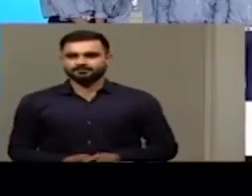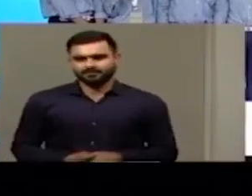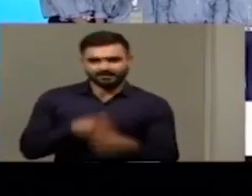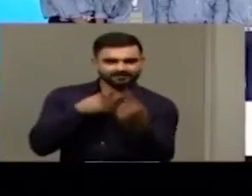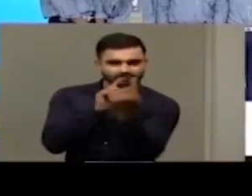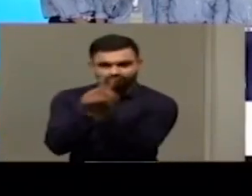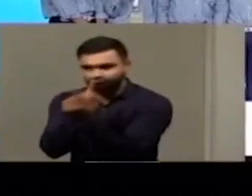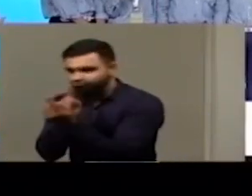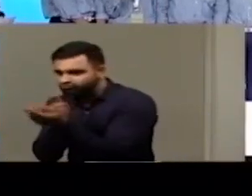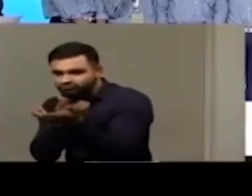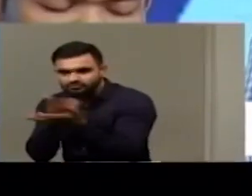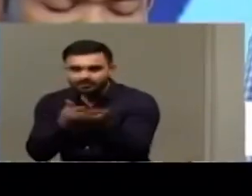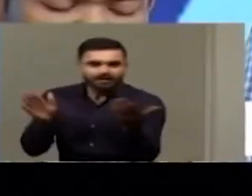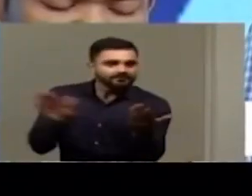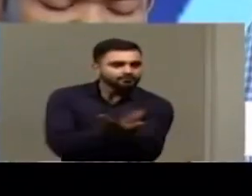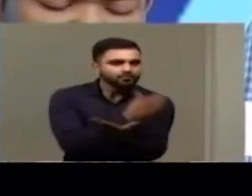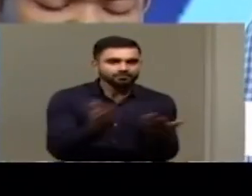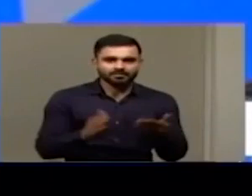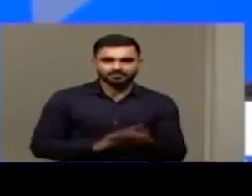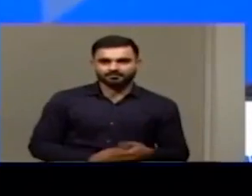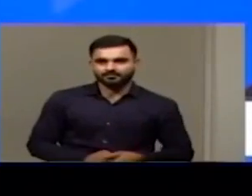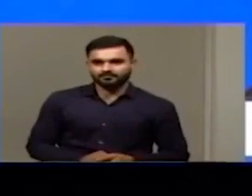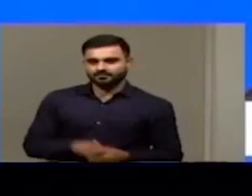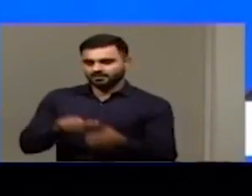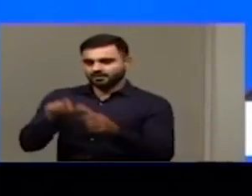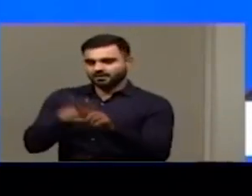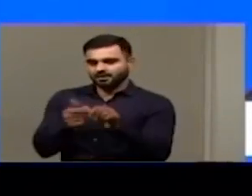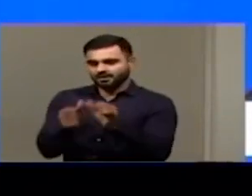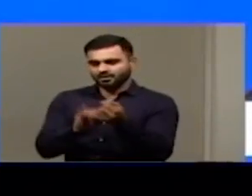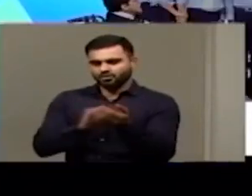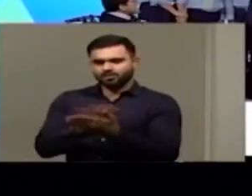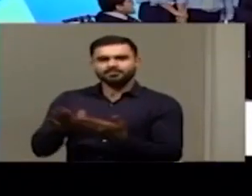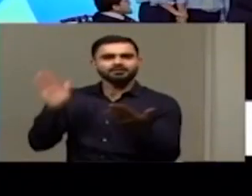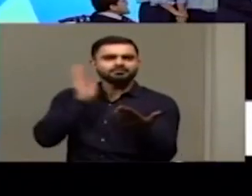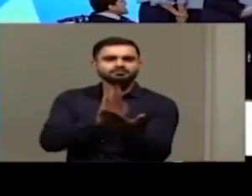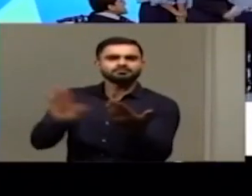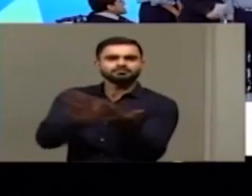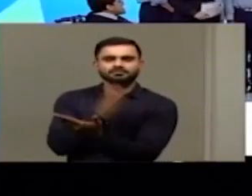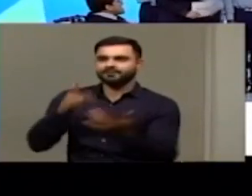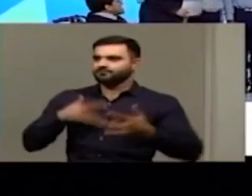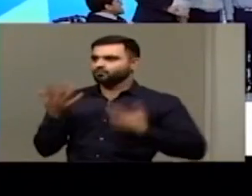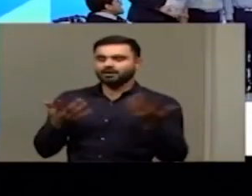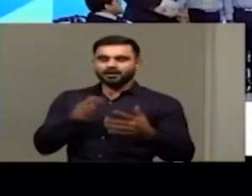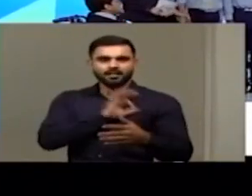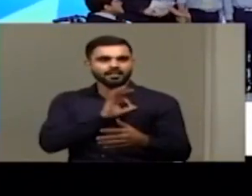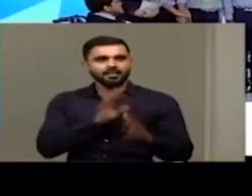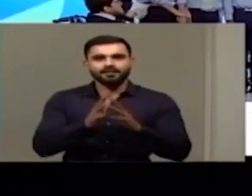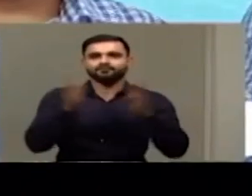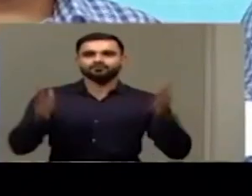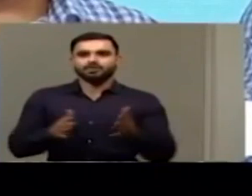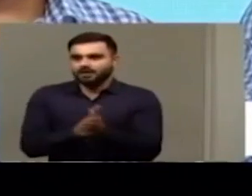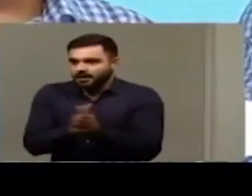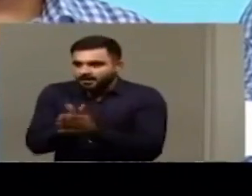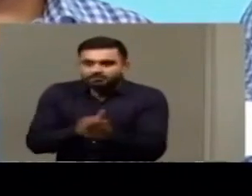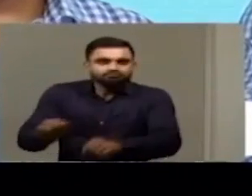बात करना चाहेंगे इस एंथम के बारे में। आयुष, आपको ये गाना गाके कैसा लगा? इस गाने को गाकर बहुत अच्छा लगा। एक